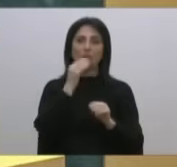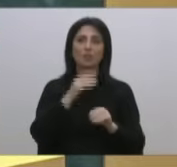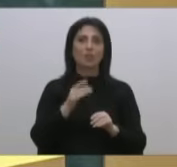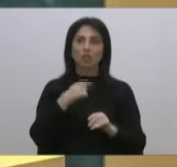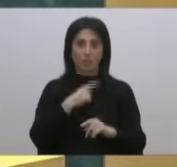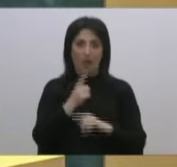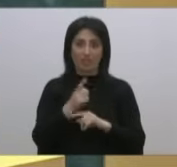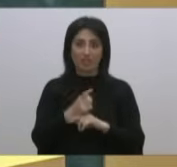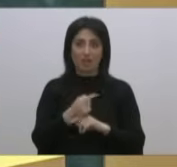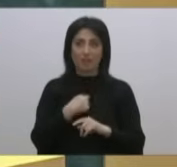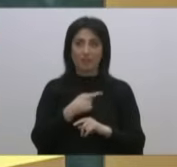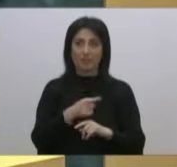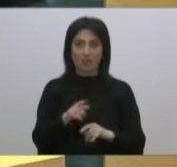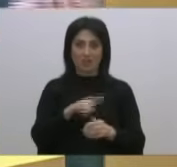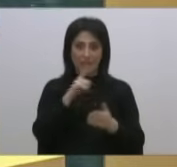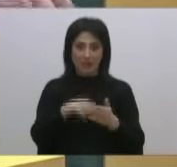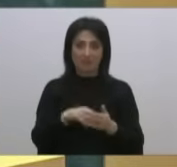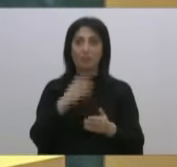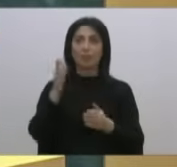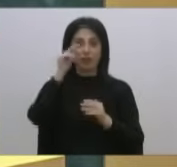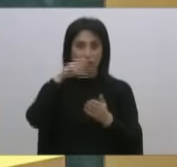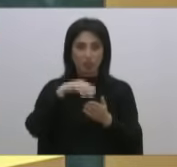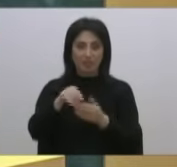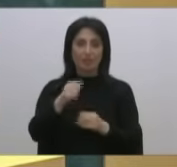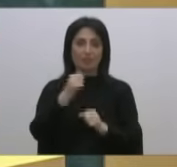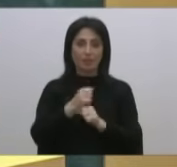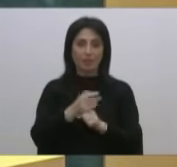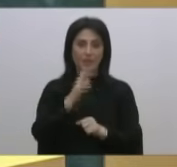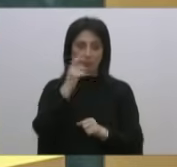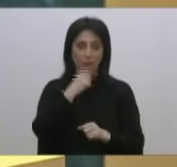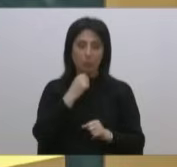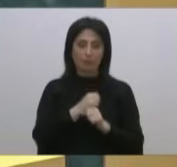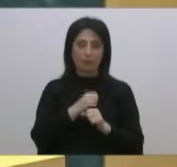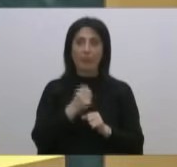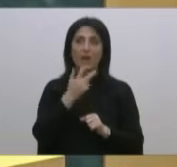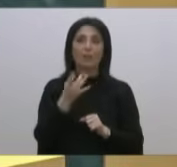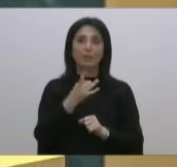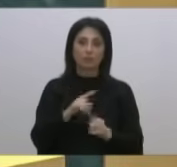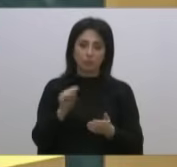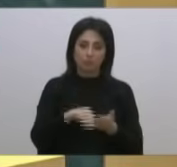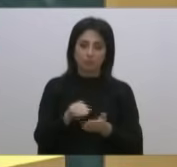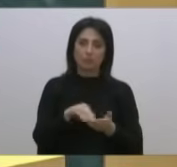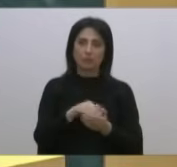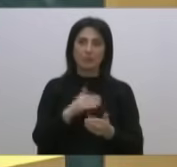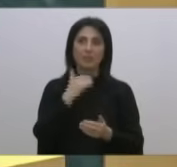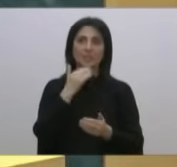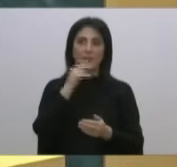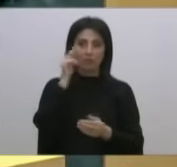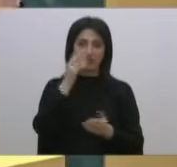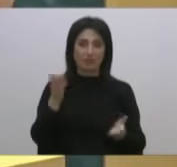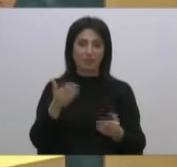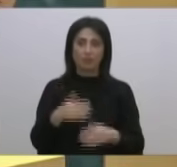stit cu ceona augzalet. Da, e s-o esagit, hi, amboben, s-o șevi sau lita, kibatono, ca o chetot. Ram de genul, e chetot, ram de genul, zepirat,